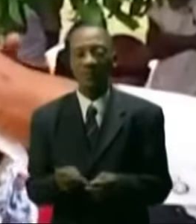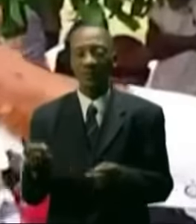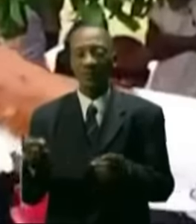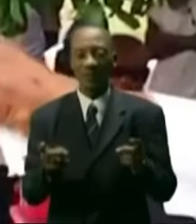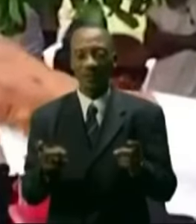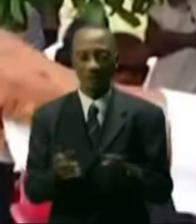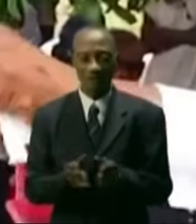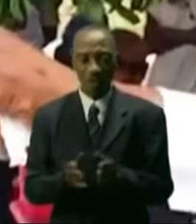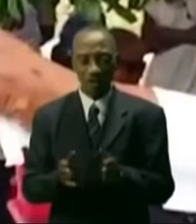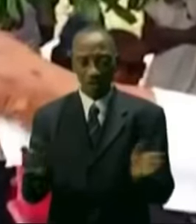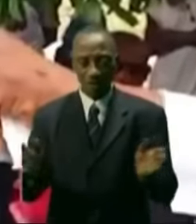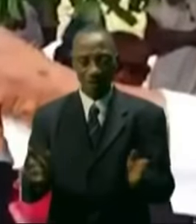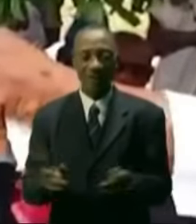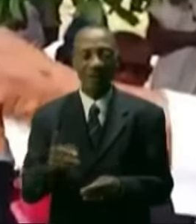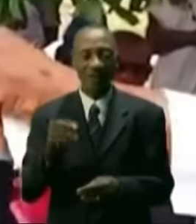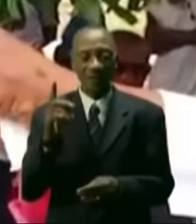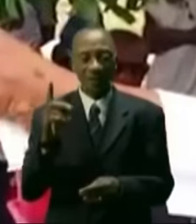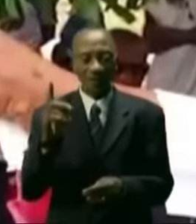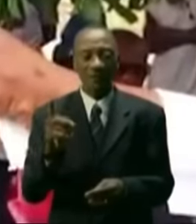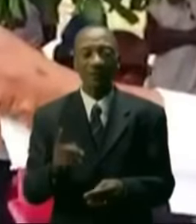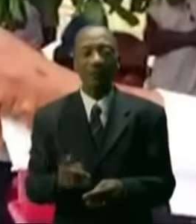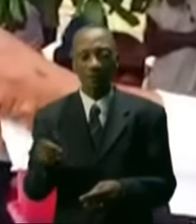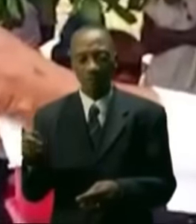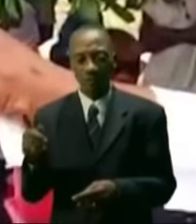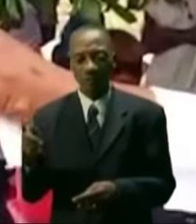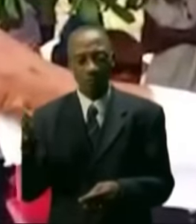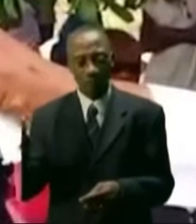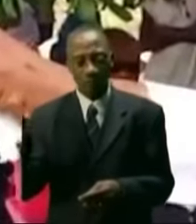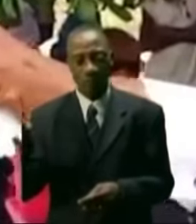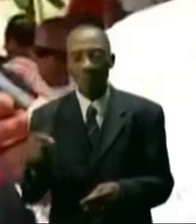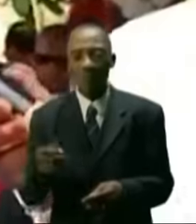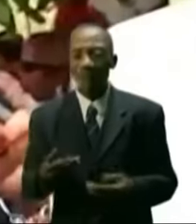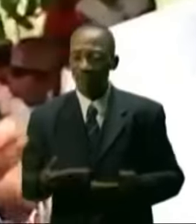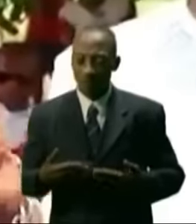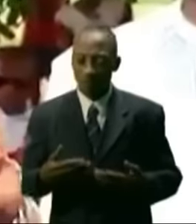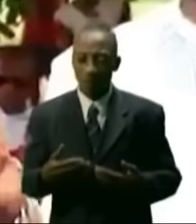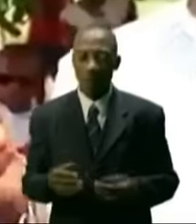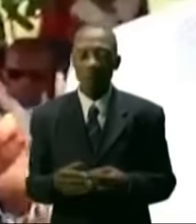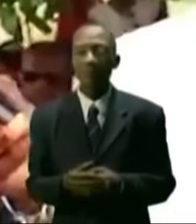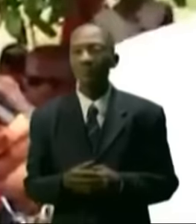félicite aussi de l'acquisition de terres au profit de sa régie financière.